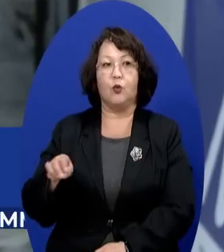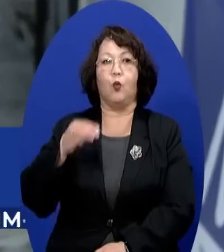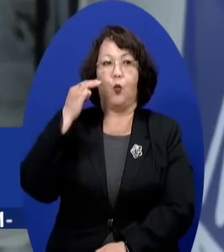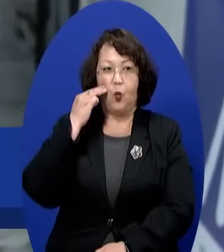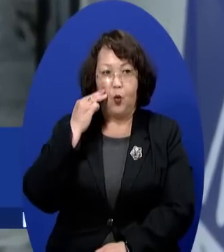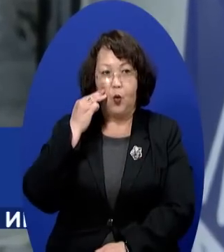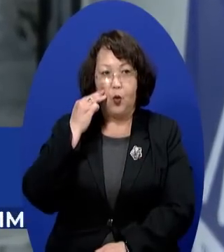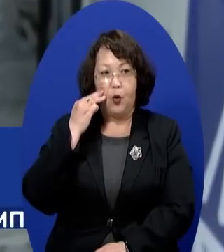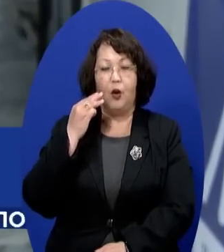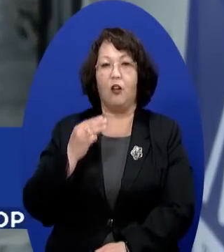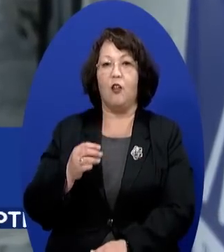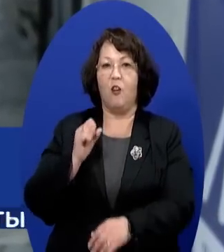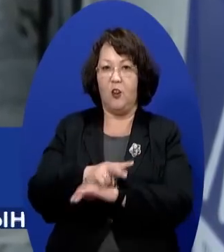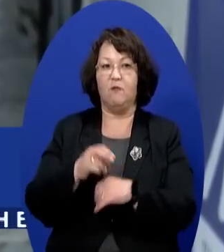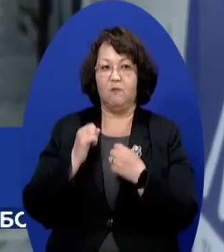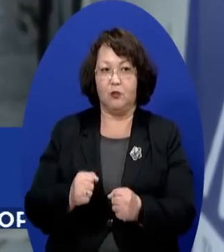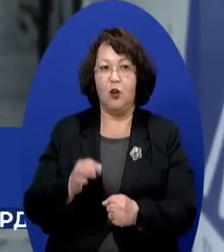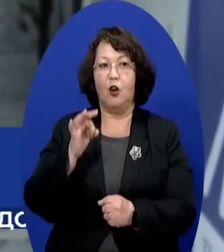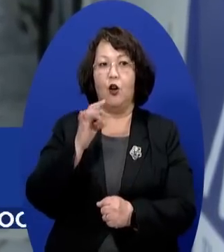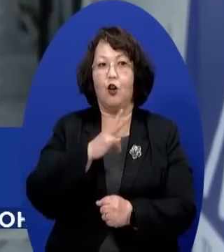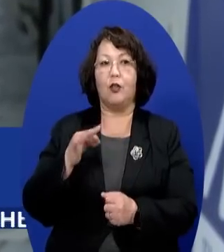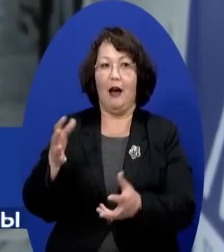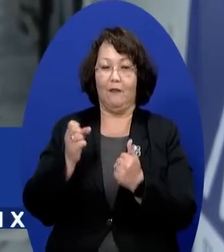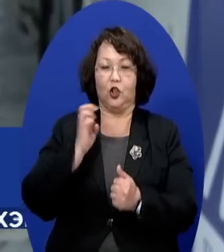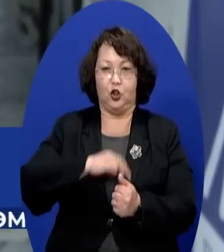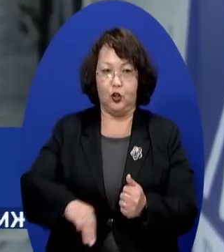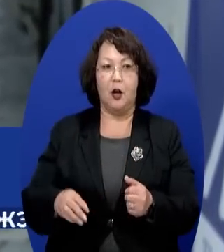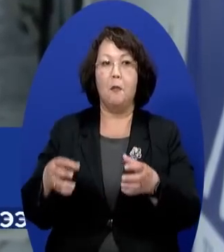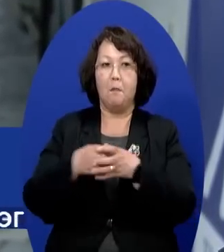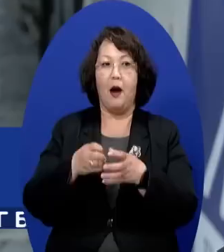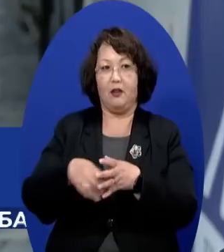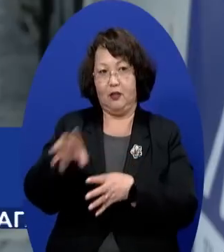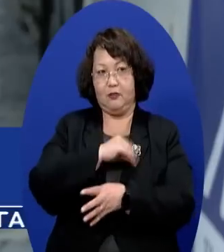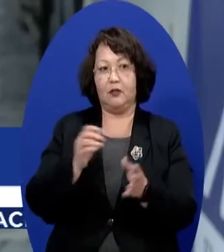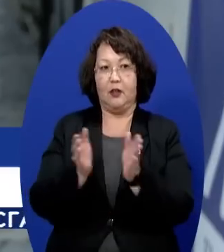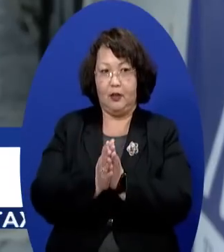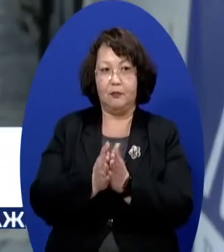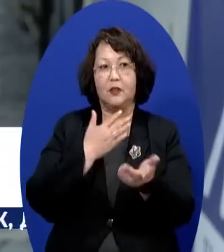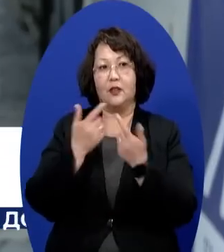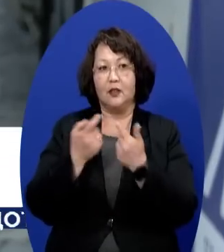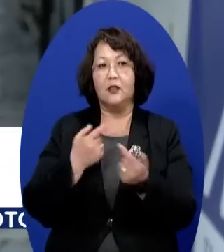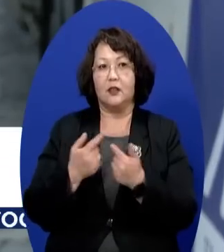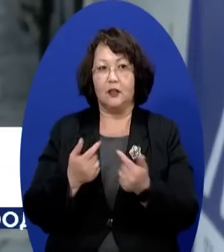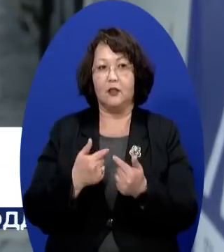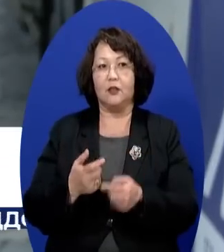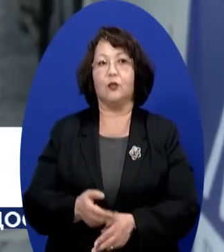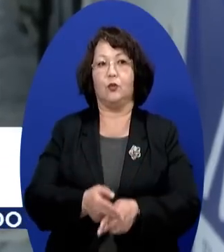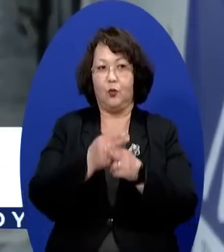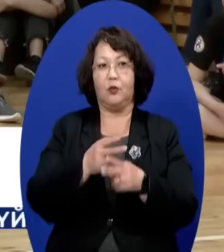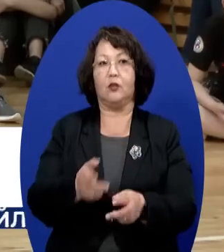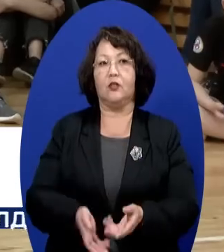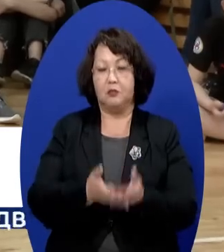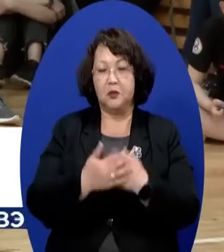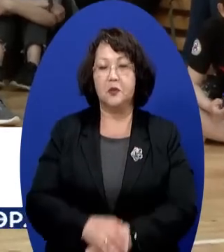аваад жоохон хоцхийг хийжээгээд оноо авах гэж тичээж байгаа. Тэгээд багийнхантай бол ер нь би сайн ярилцдаг, тусалдаг,